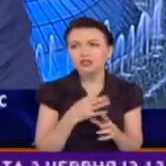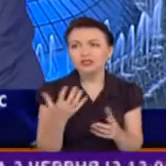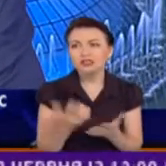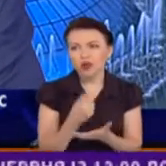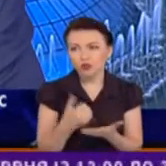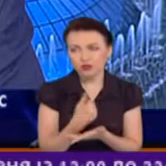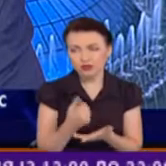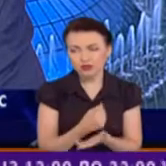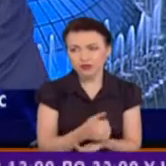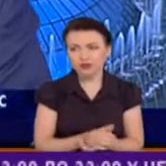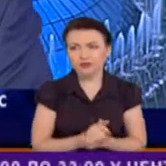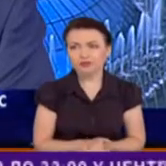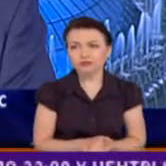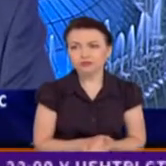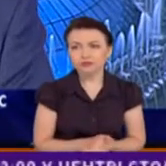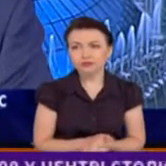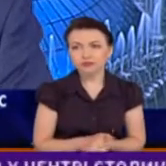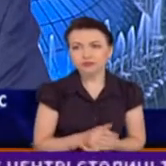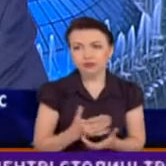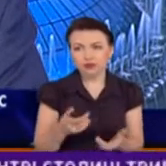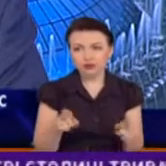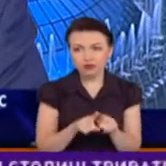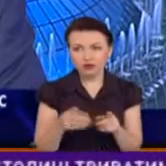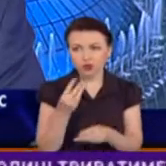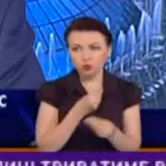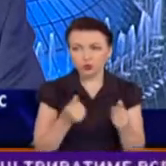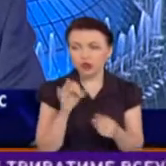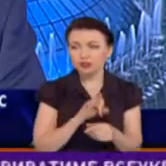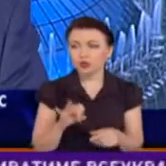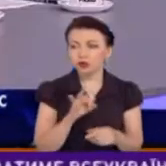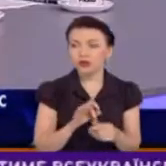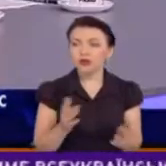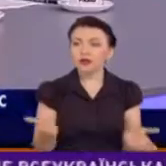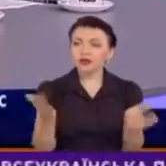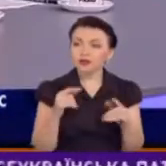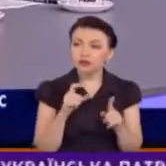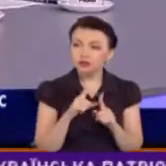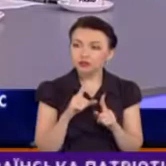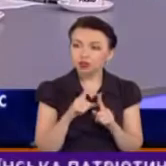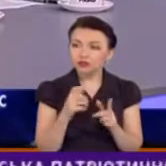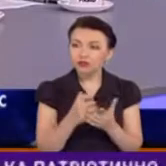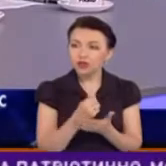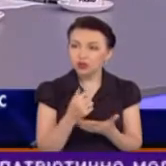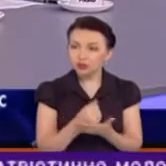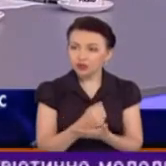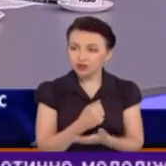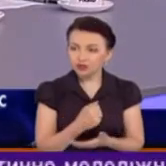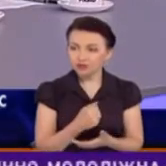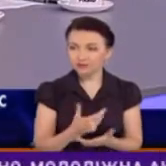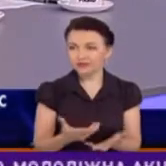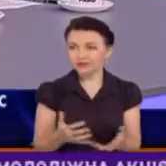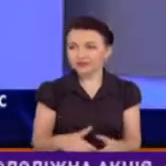все. Так тут виходить така ж точна історія, тим більше, ну, я не знаю. Давайте слово все ж таки заробити, будемо... Чи